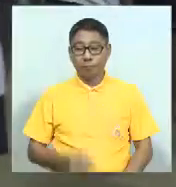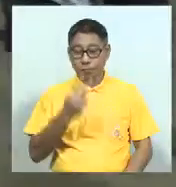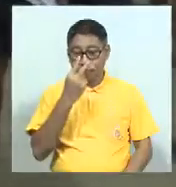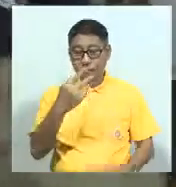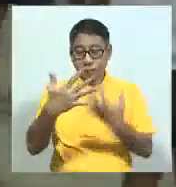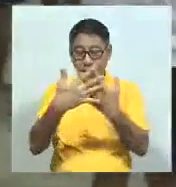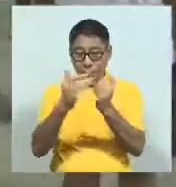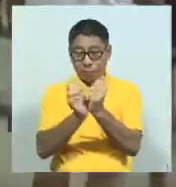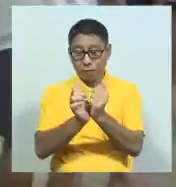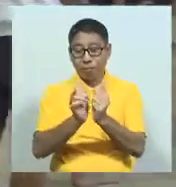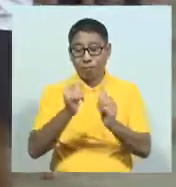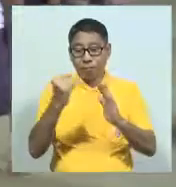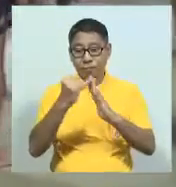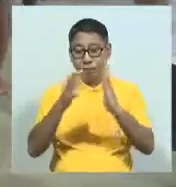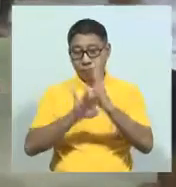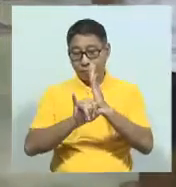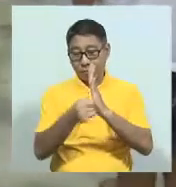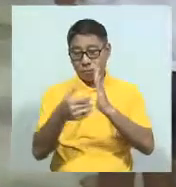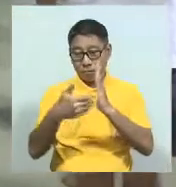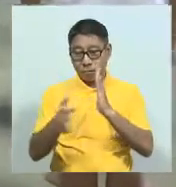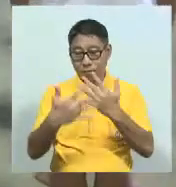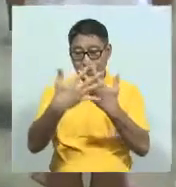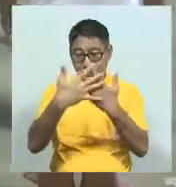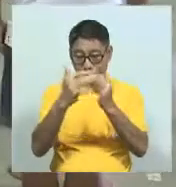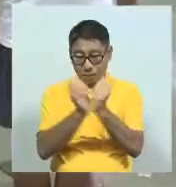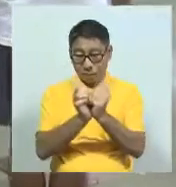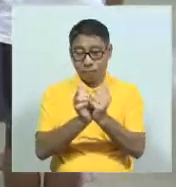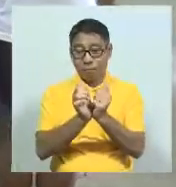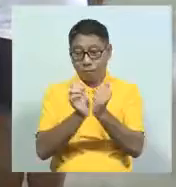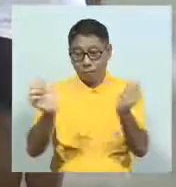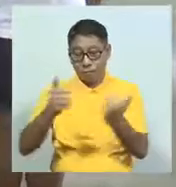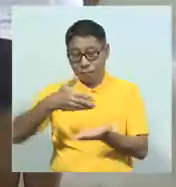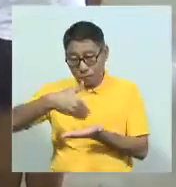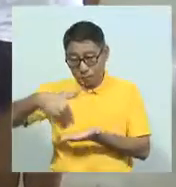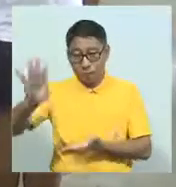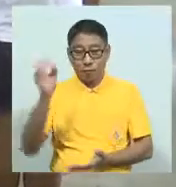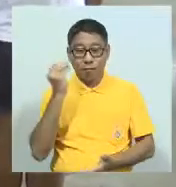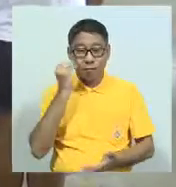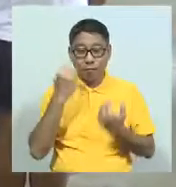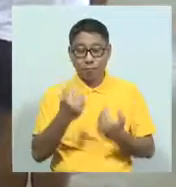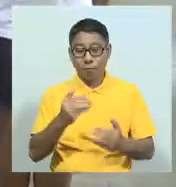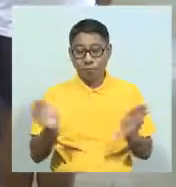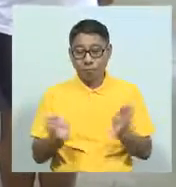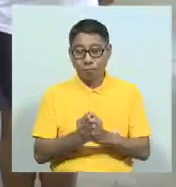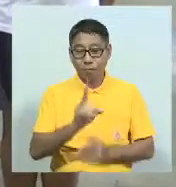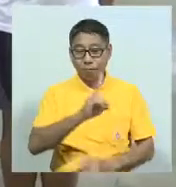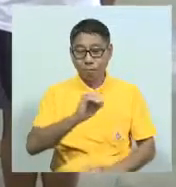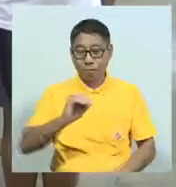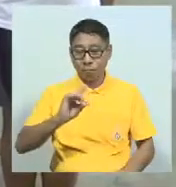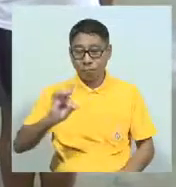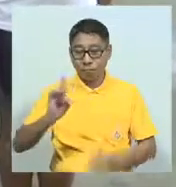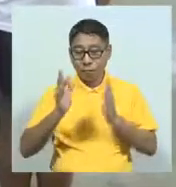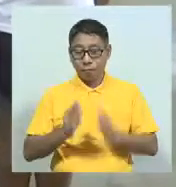ไปดูที่เรือนจำจันทบุรีนะครับผู้ต้องราชทัณฑ์ที่ได้รับพระราชทานอภัยโทษปล่อยตัวทั้งสิ้น108คนเป็น